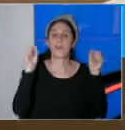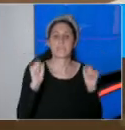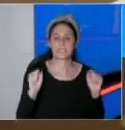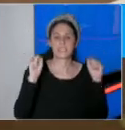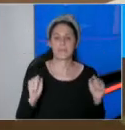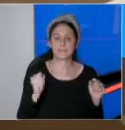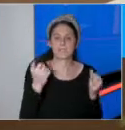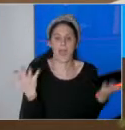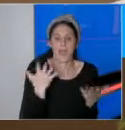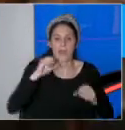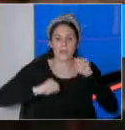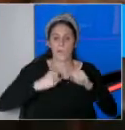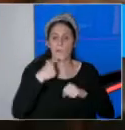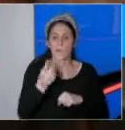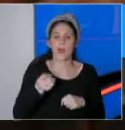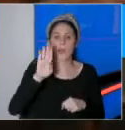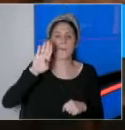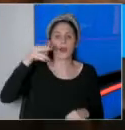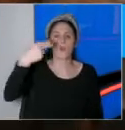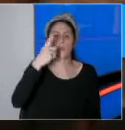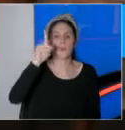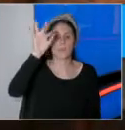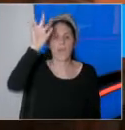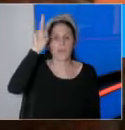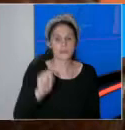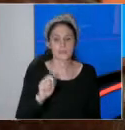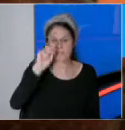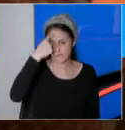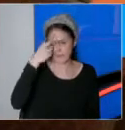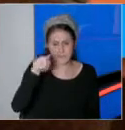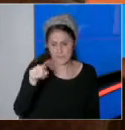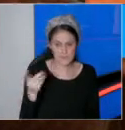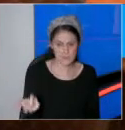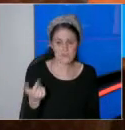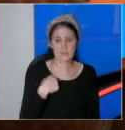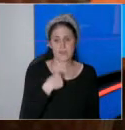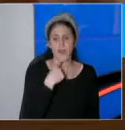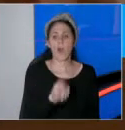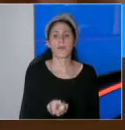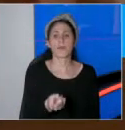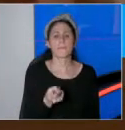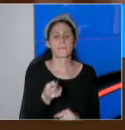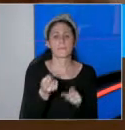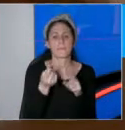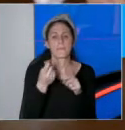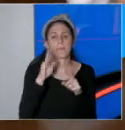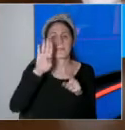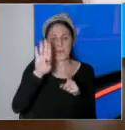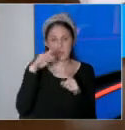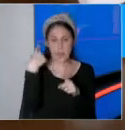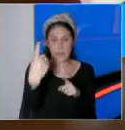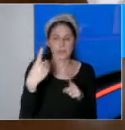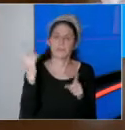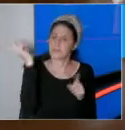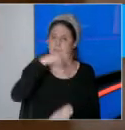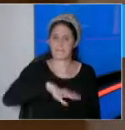הבסיס. איך נהוג לומר בהוטן או בוטן? אנחנו אומרים בהוטן, וזה מובן, כשאנחנו אומרים את זה בהוטן עצמה, הם מבינים